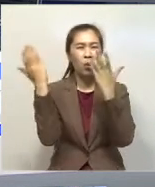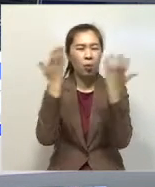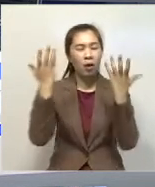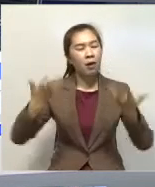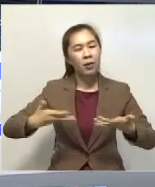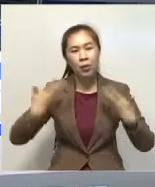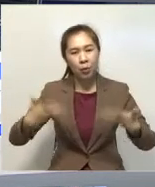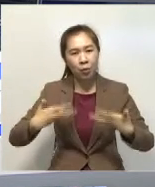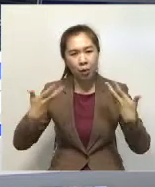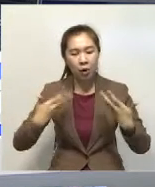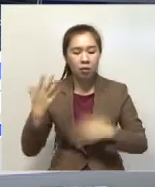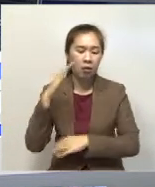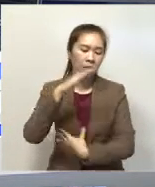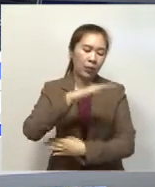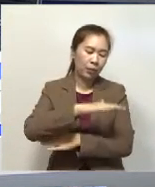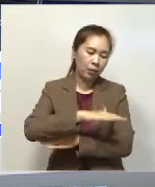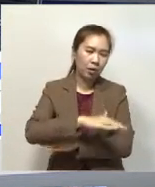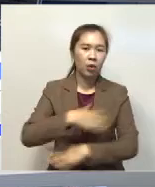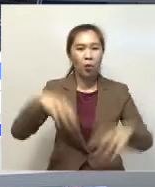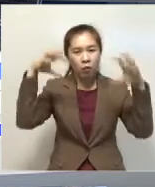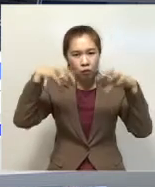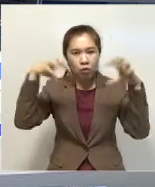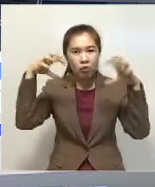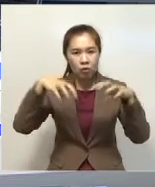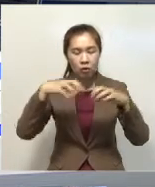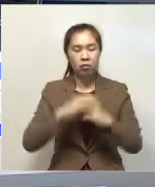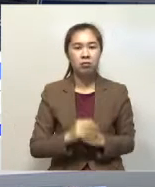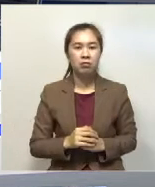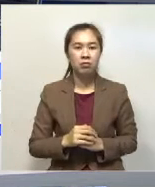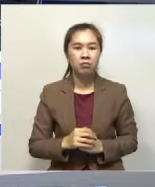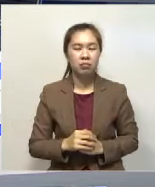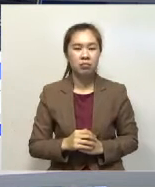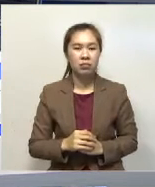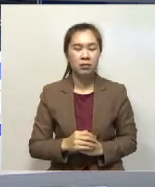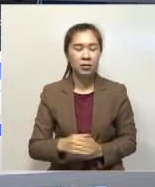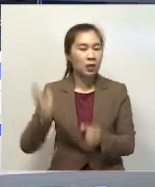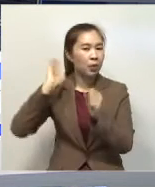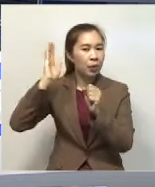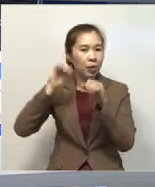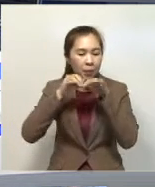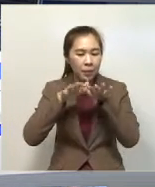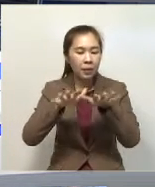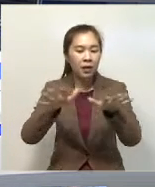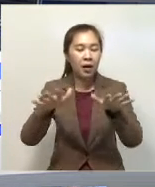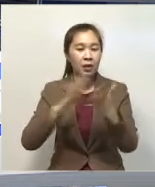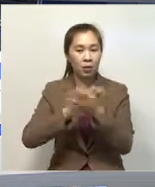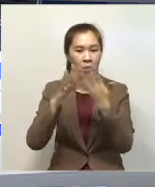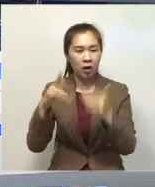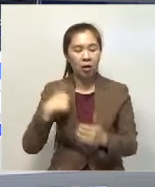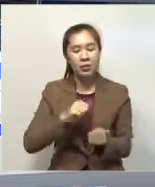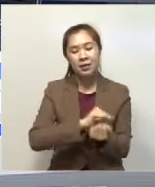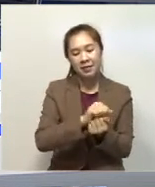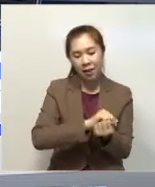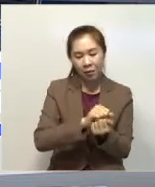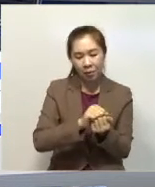อนมาก แล้วพอเย็นๆก็มีฝนตกลงมาหลายคนบอกว่าพอฟังประกาศมาว่าฝนจะลดก็ไปล้างรถไปซักผ้า